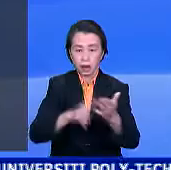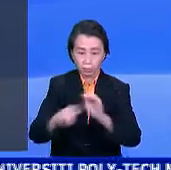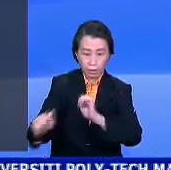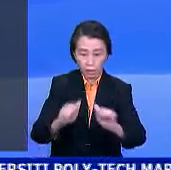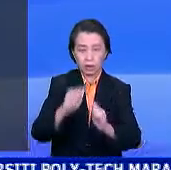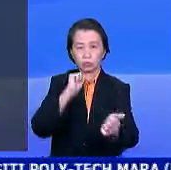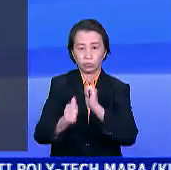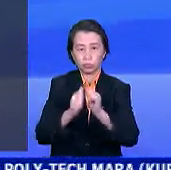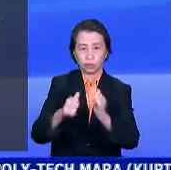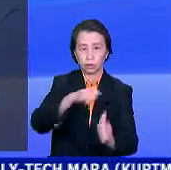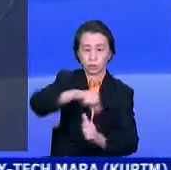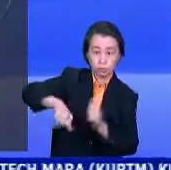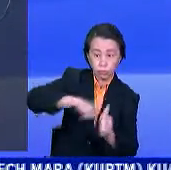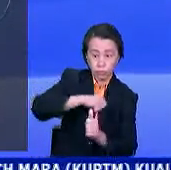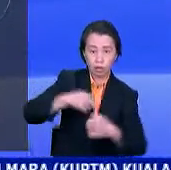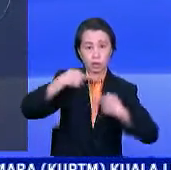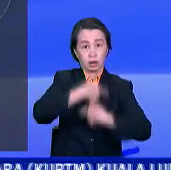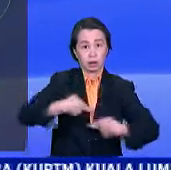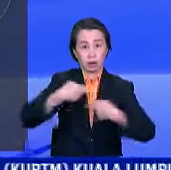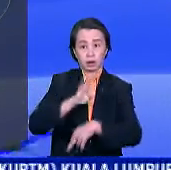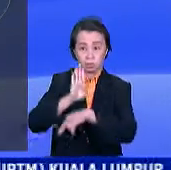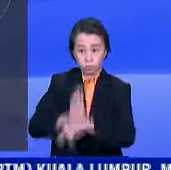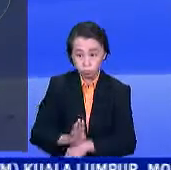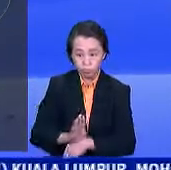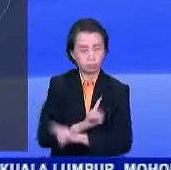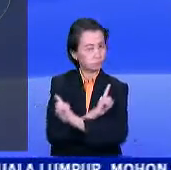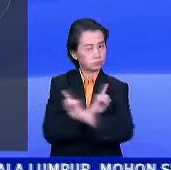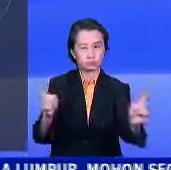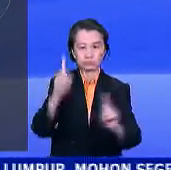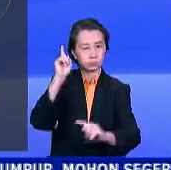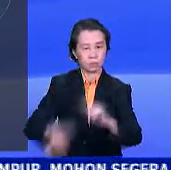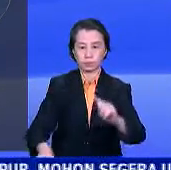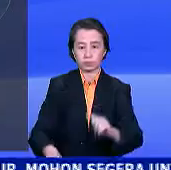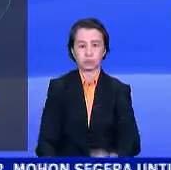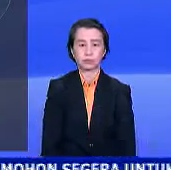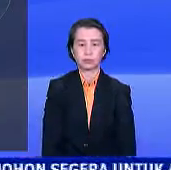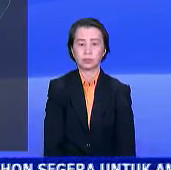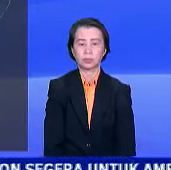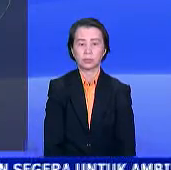sukan, sosial, rekreasi dan budaya adalah tidak dibenarkan.